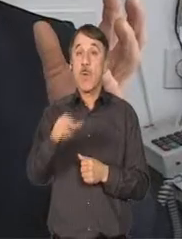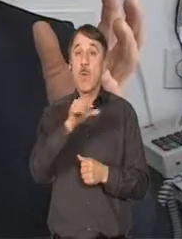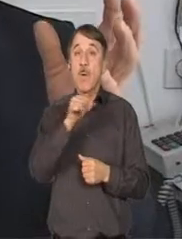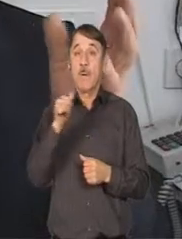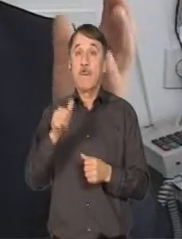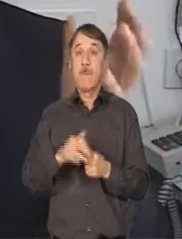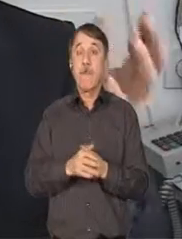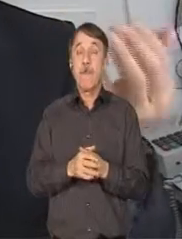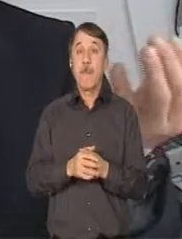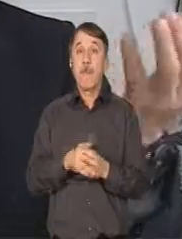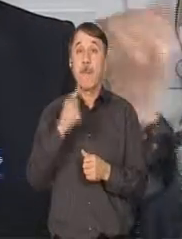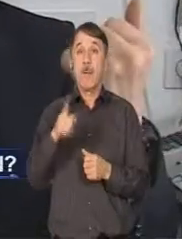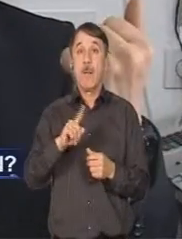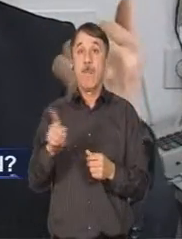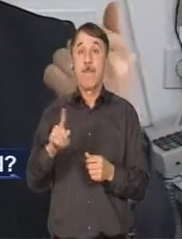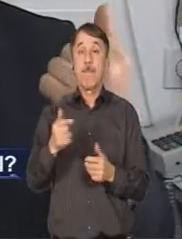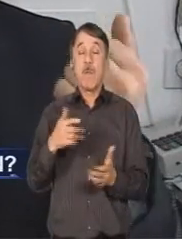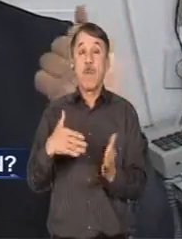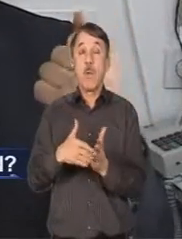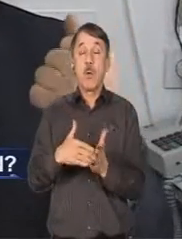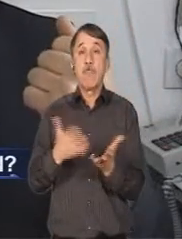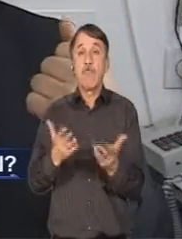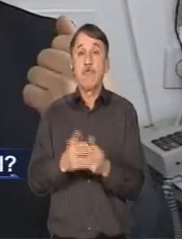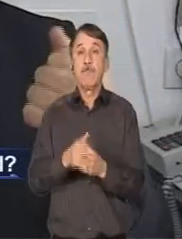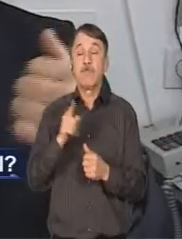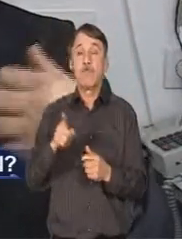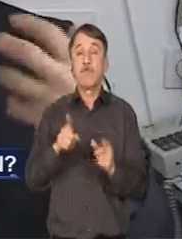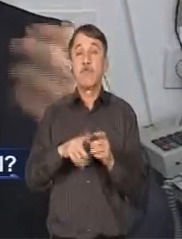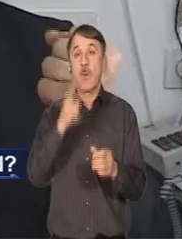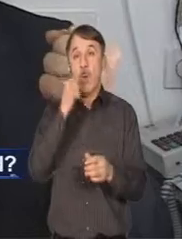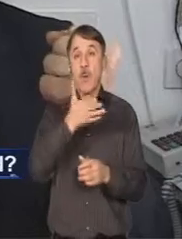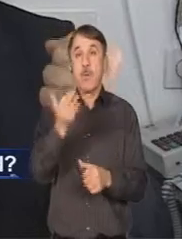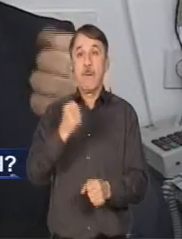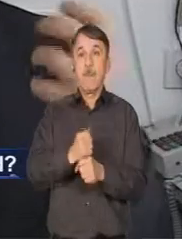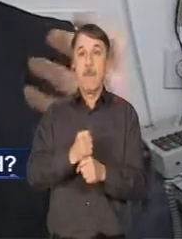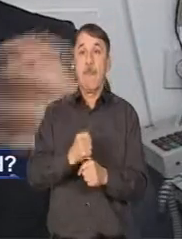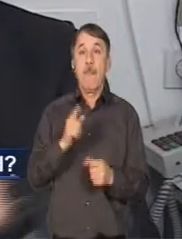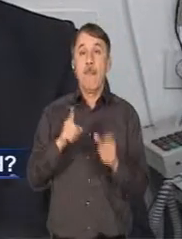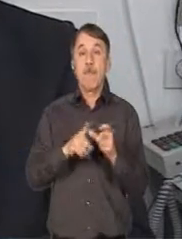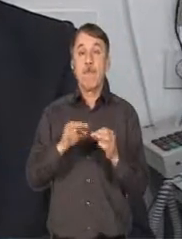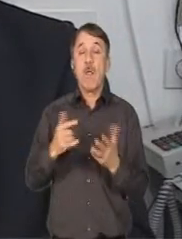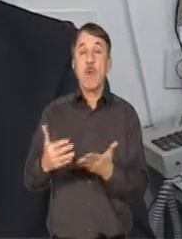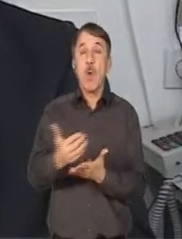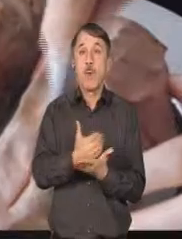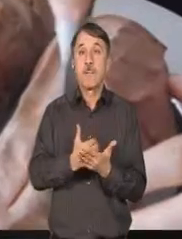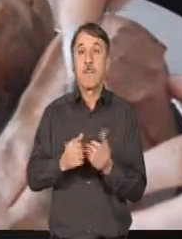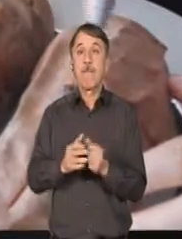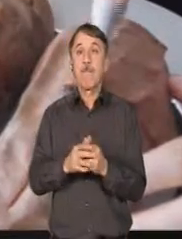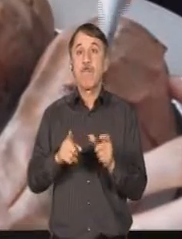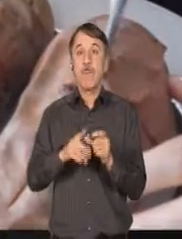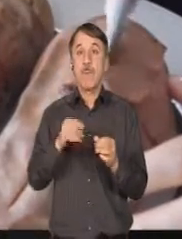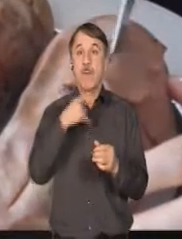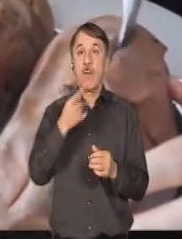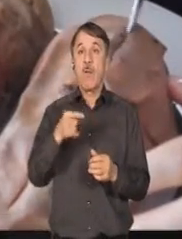To je ono što mogu striktni vegetarijanci da iskoriste. Iako